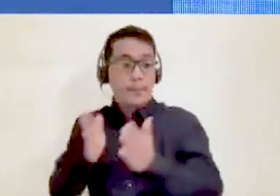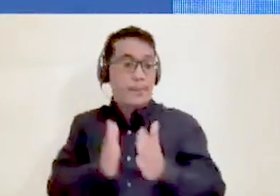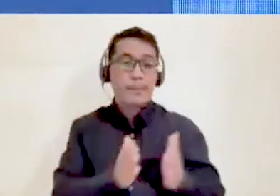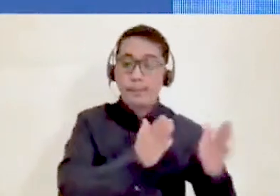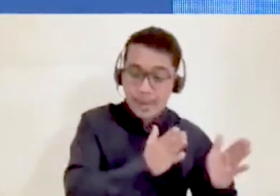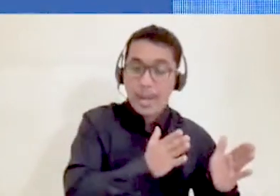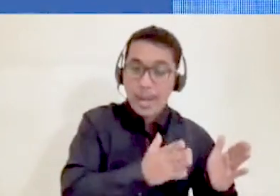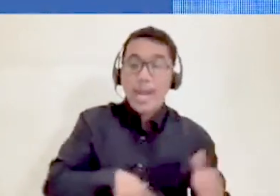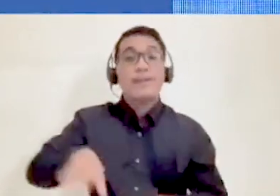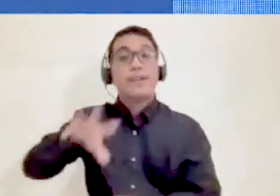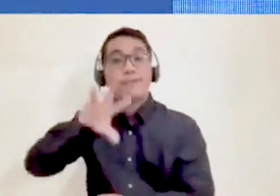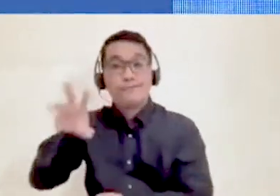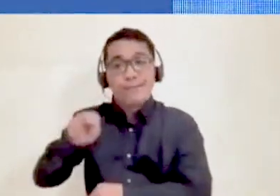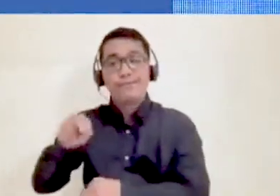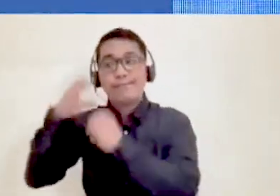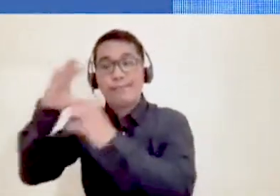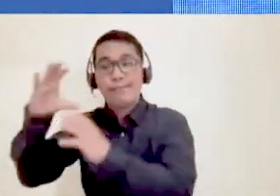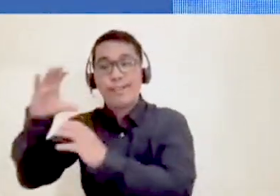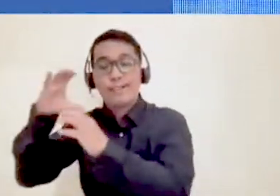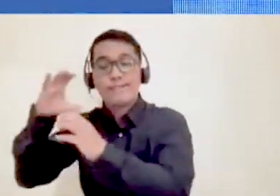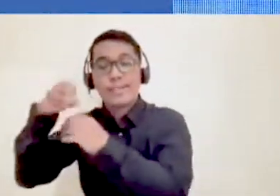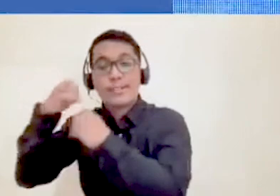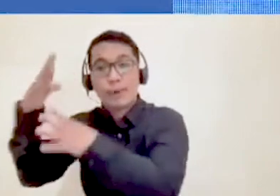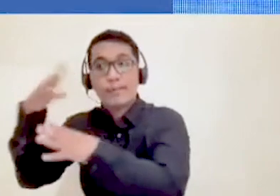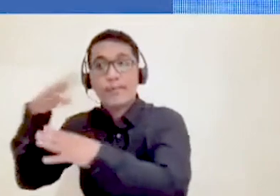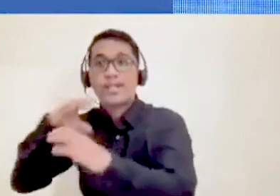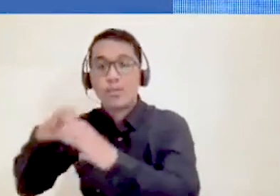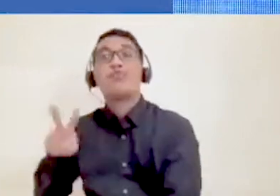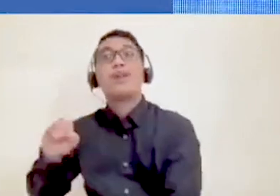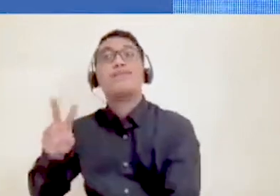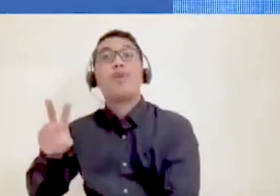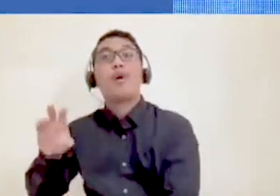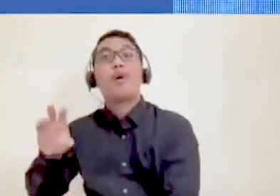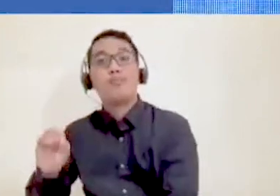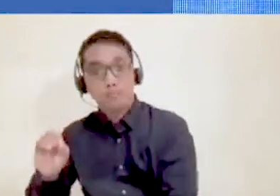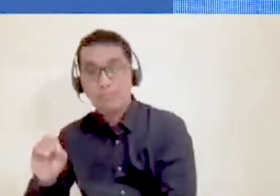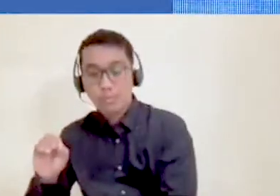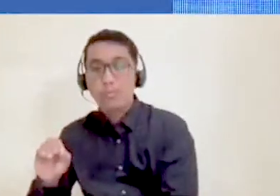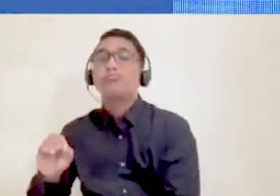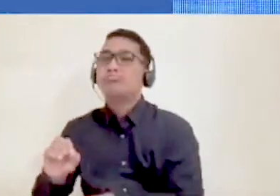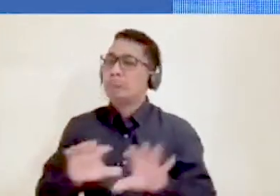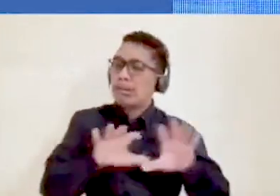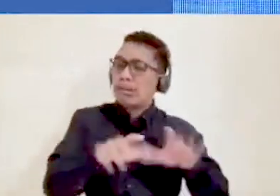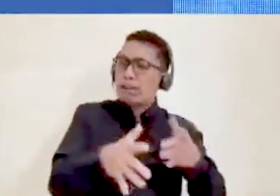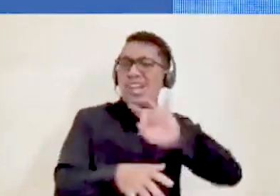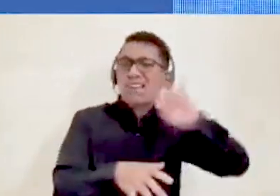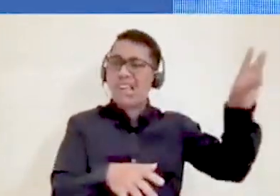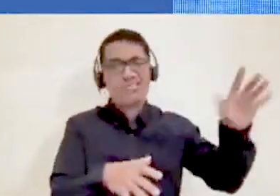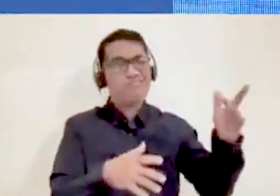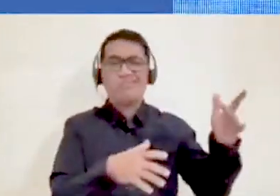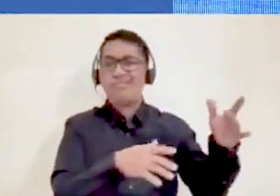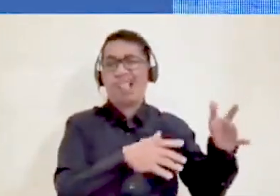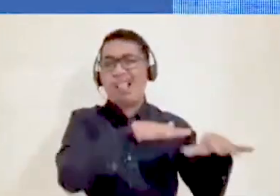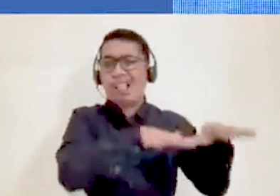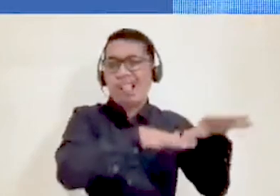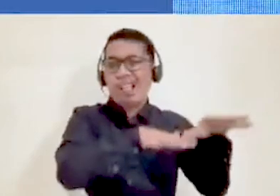2020 disaat sektor-sektor lain mengalami kontraksi akibat pandemic Ovi 19 artinya apa point